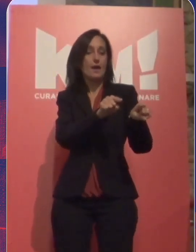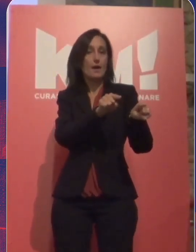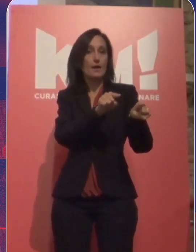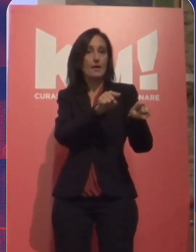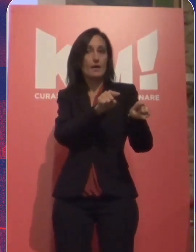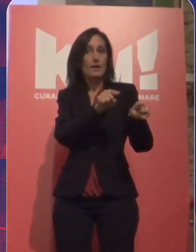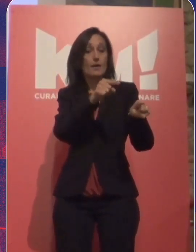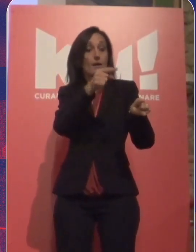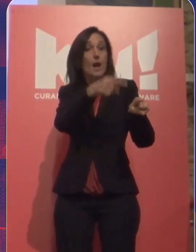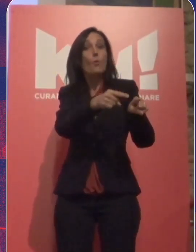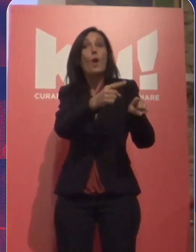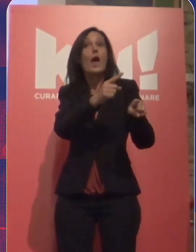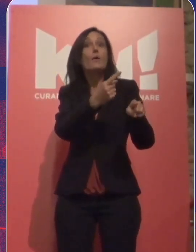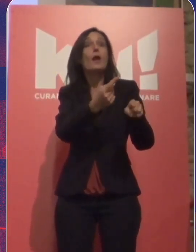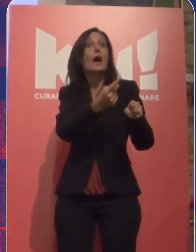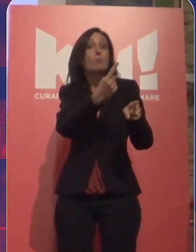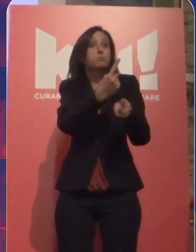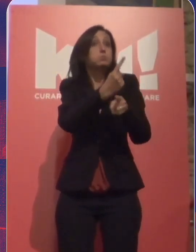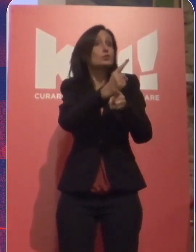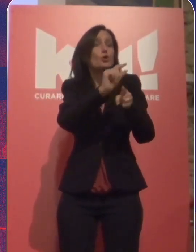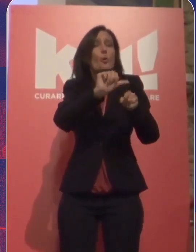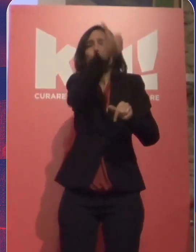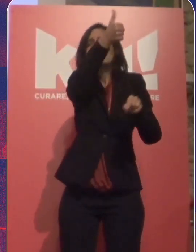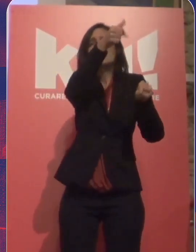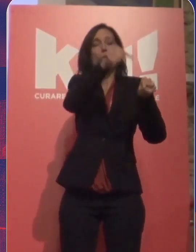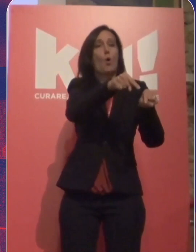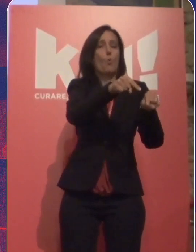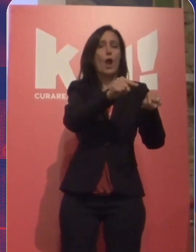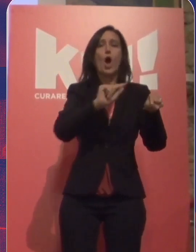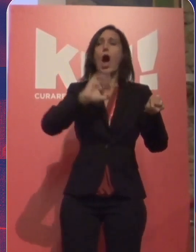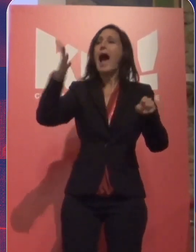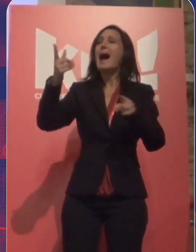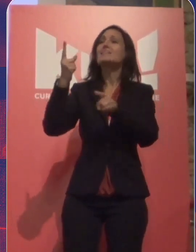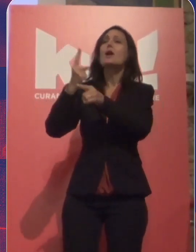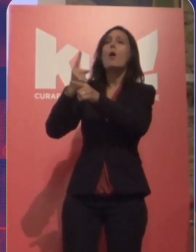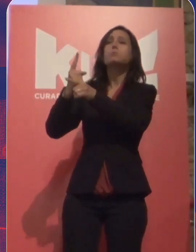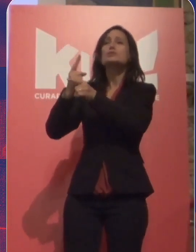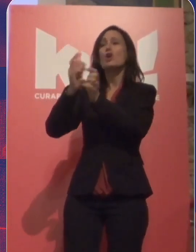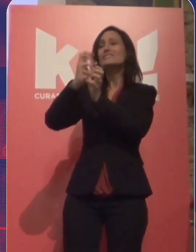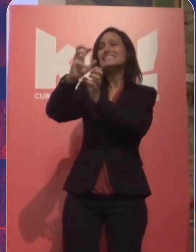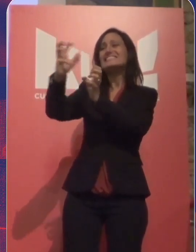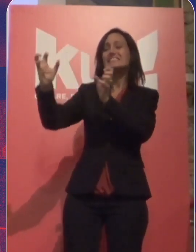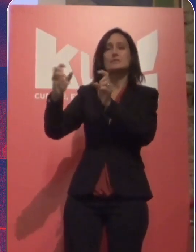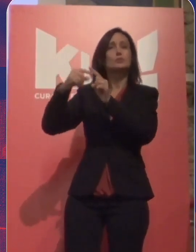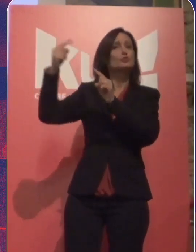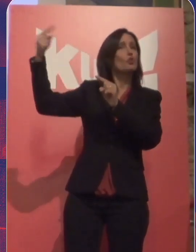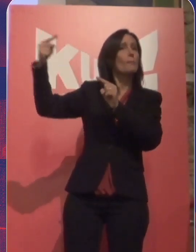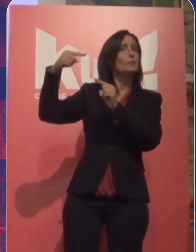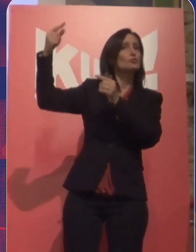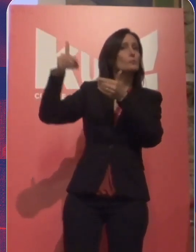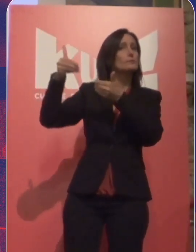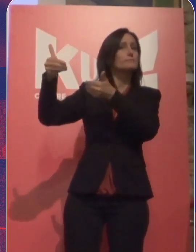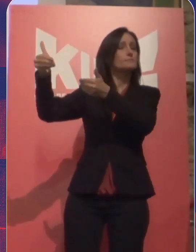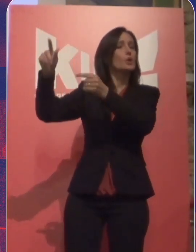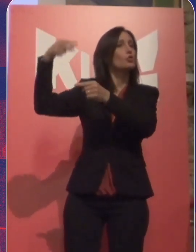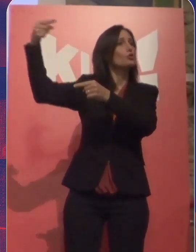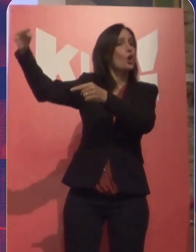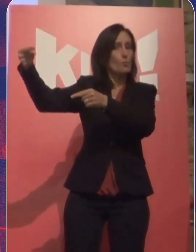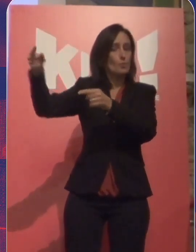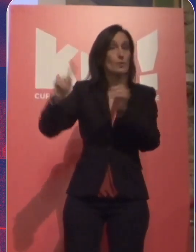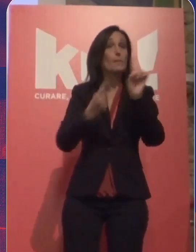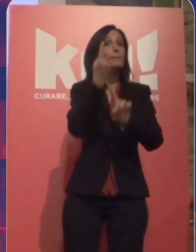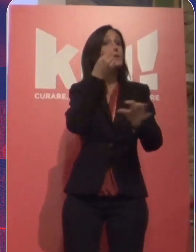altra esigenza l'esigenza tipicamente securitalia della protezione della vita